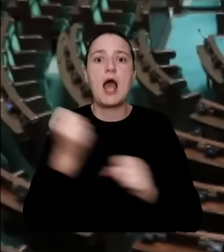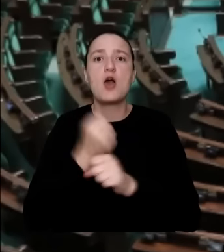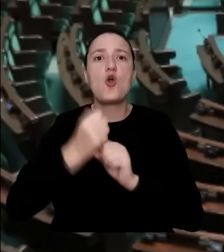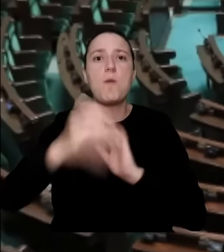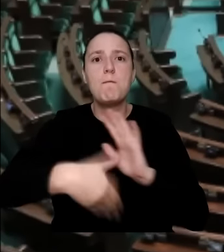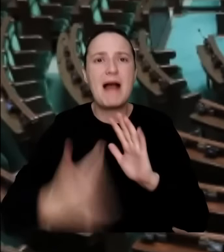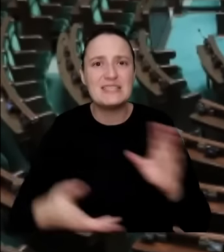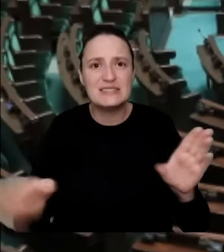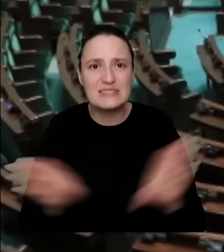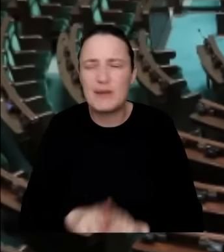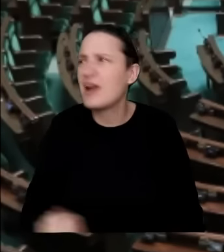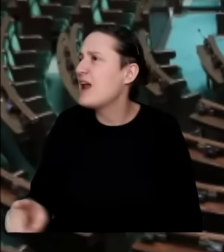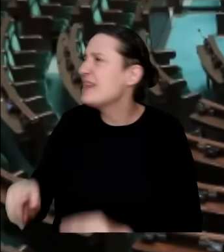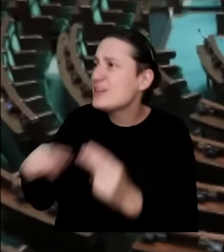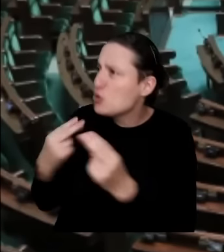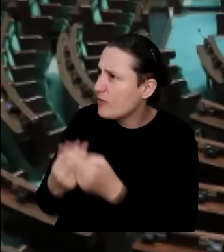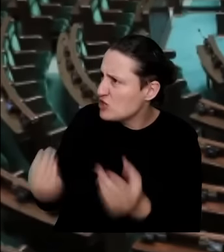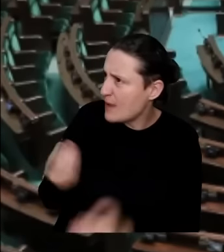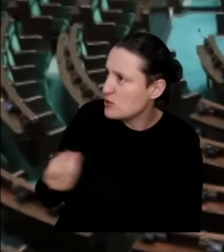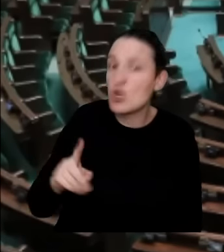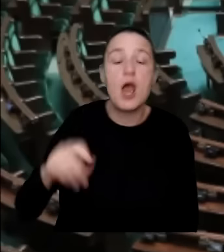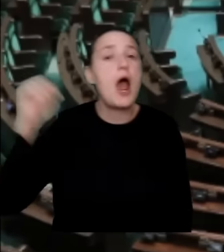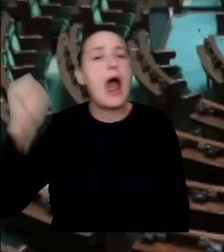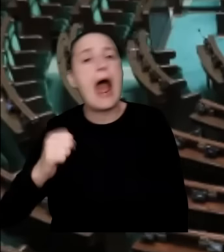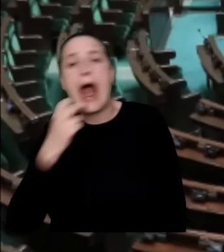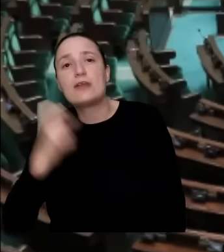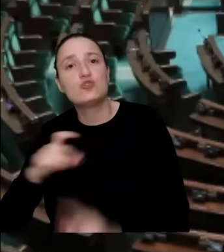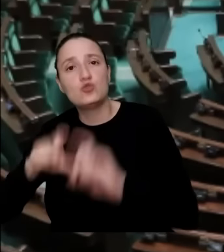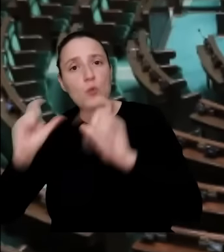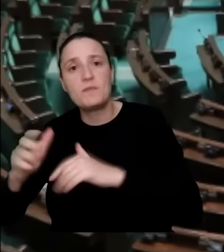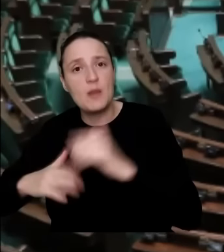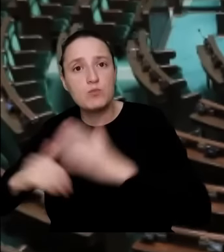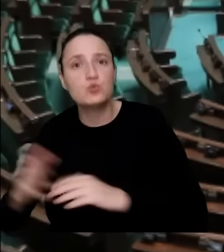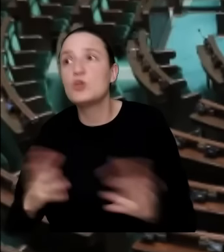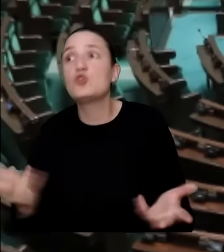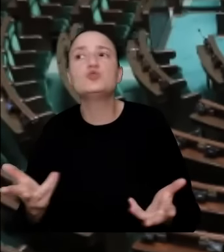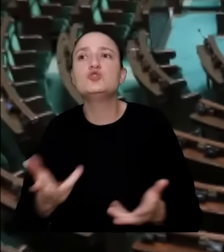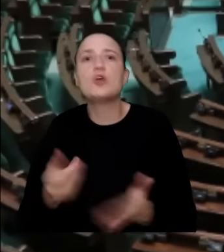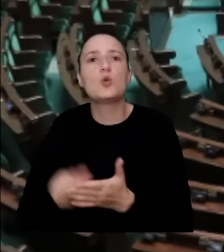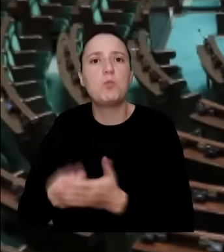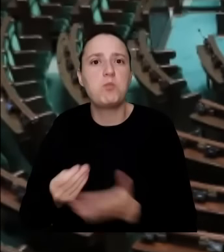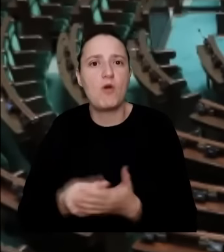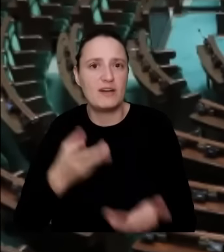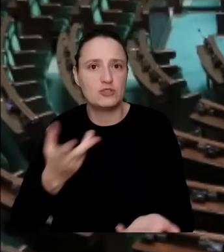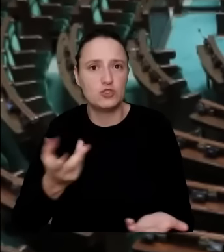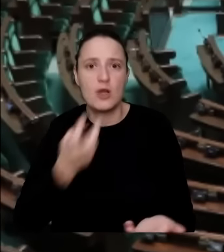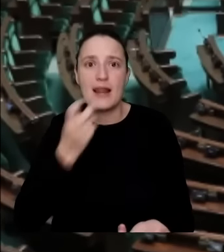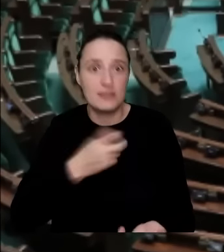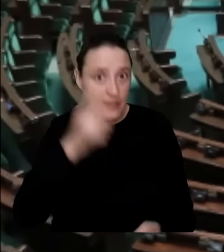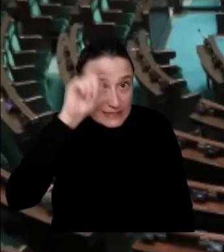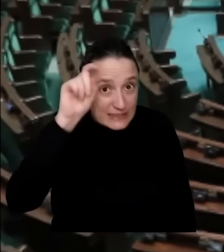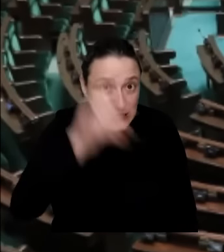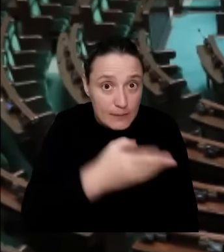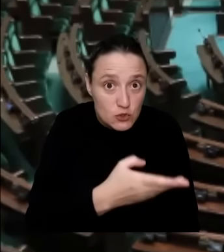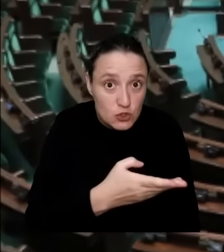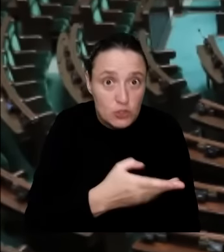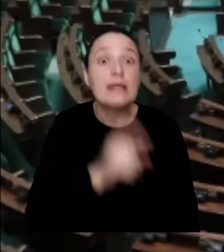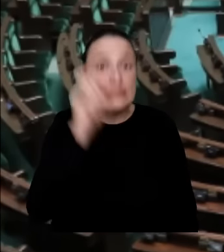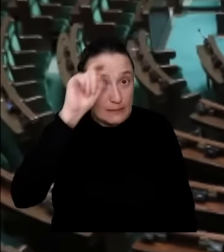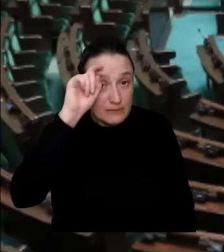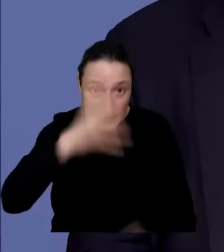nie budu nie buduje atomu to znaczy że my za chwilę będziemy kupowali energię elektryczną z Republiki Federalnej Niemiec pani vl będzie na tym